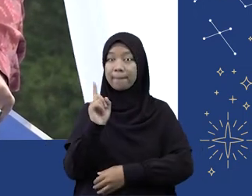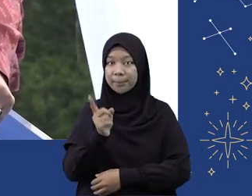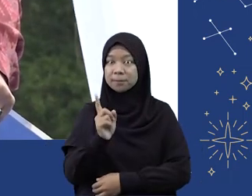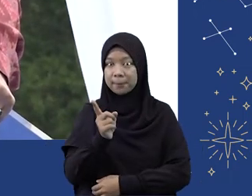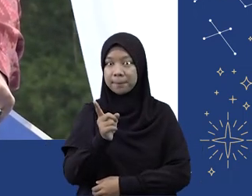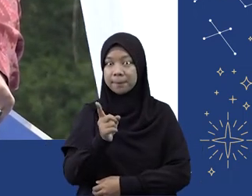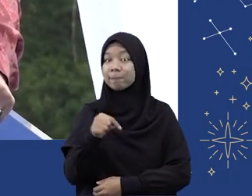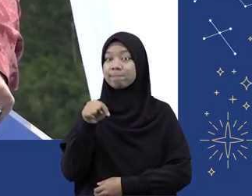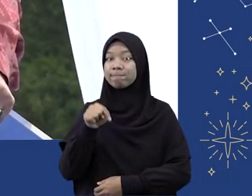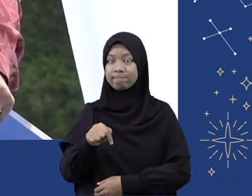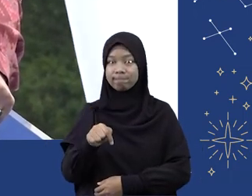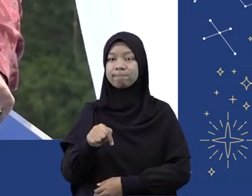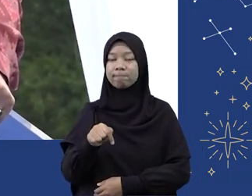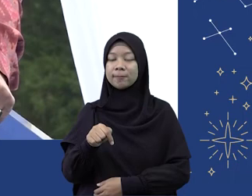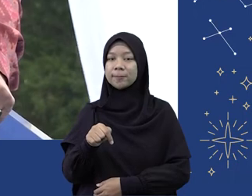Karena